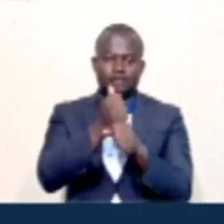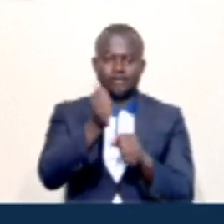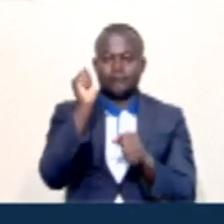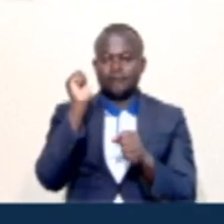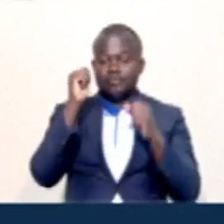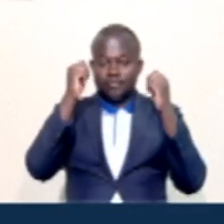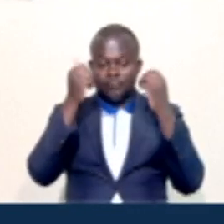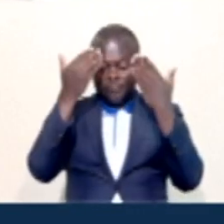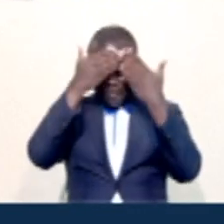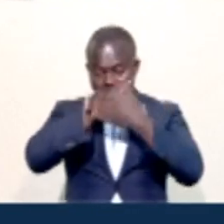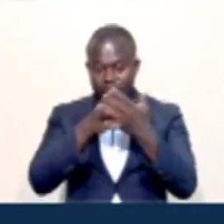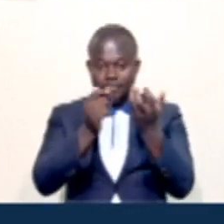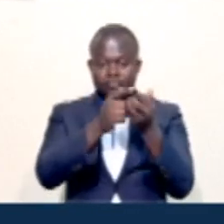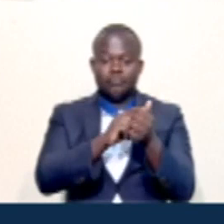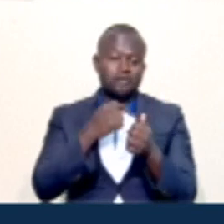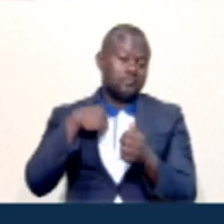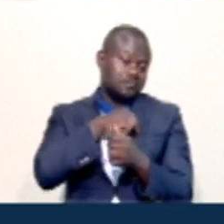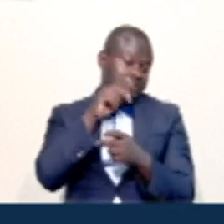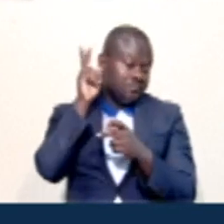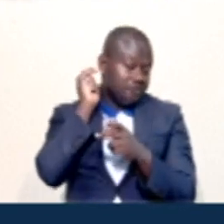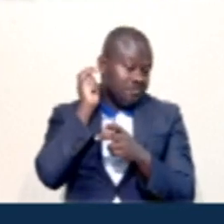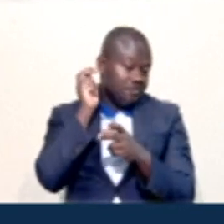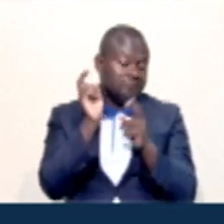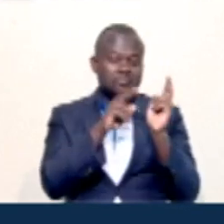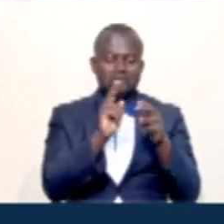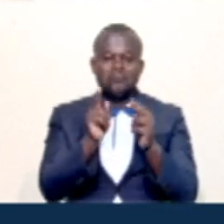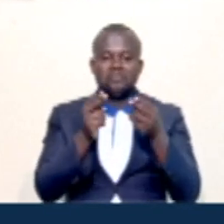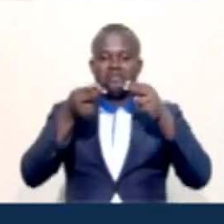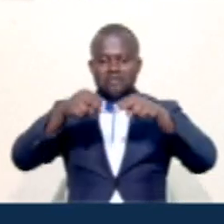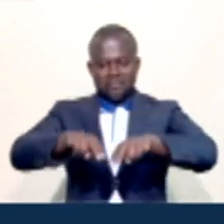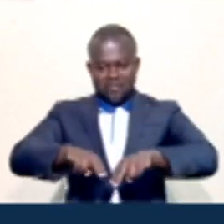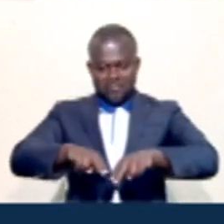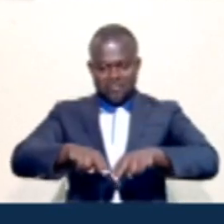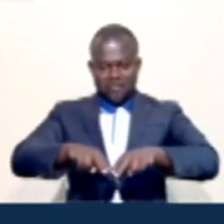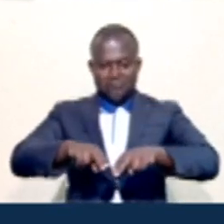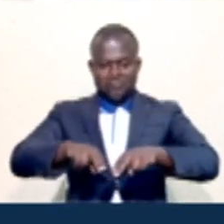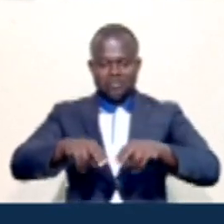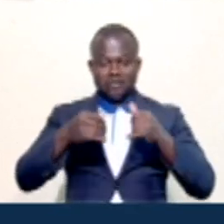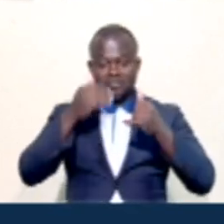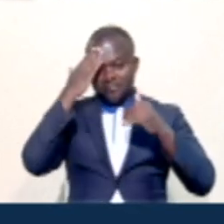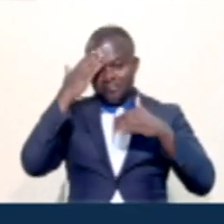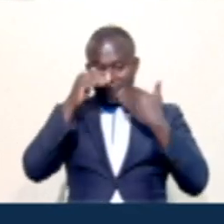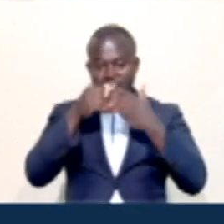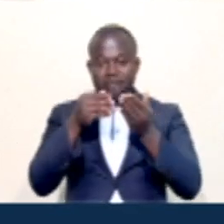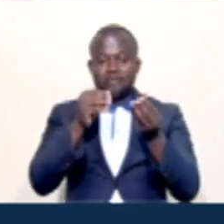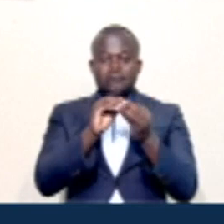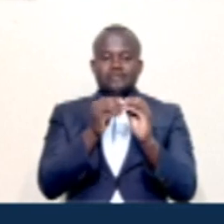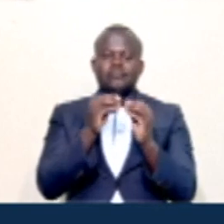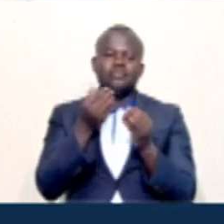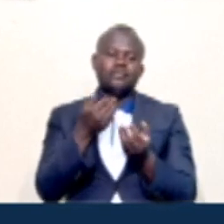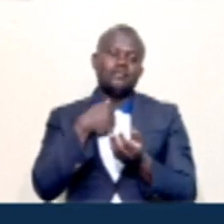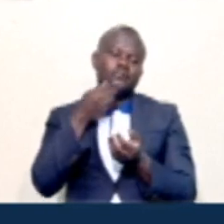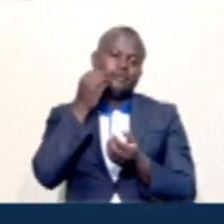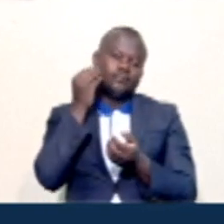ijoro ry'ibarura rusange ko ndimo kuryumva n'ubundi ryabayeho, ubu ni ukumenya umubare ufite iwawe mu